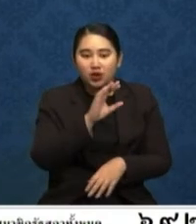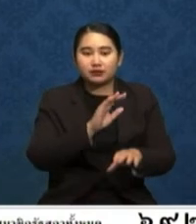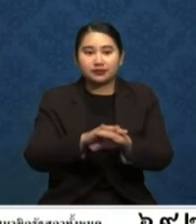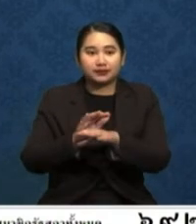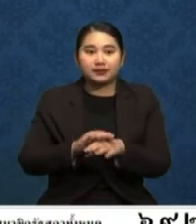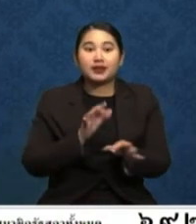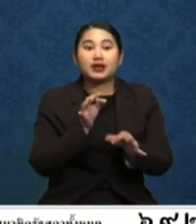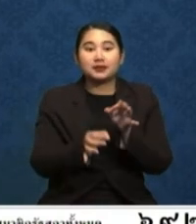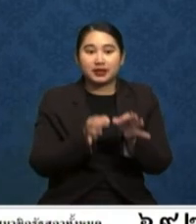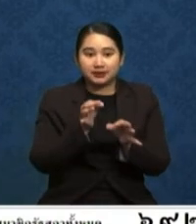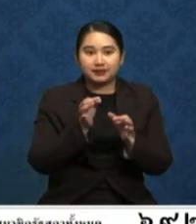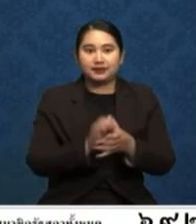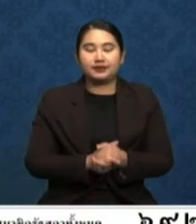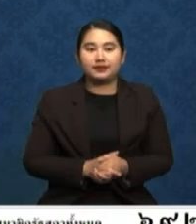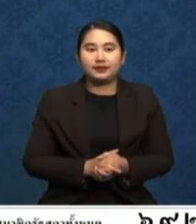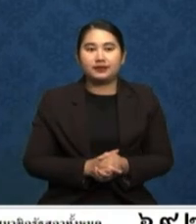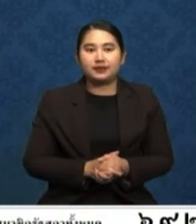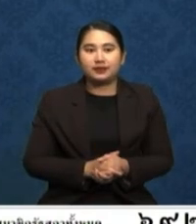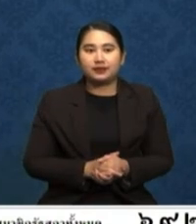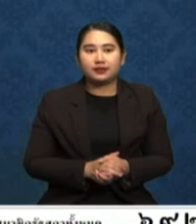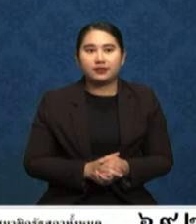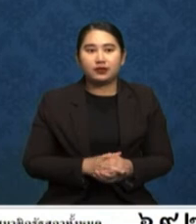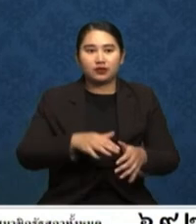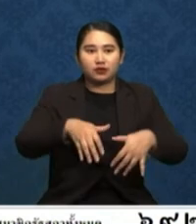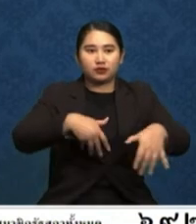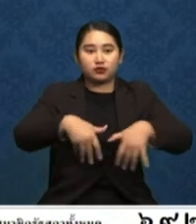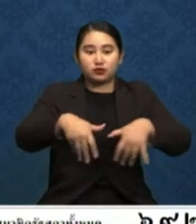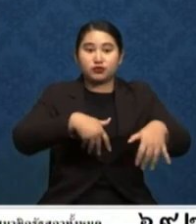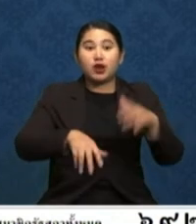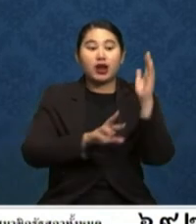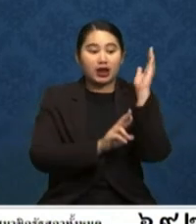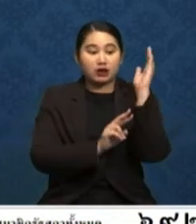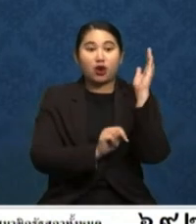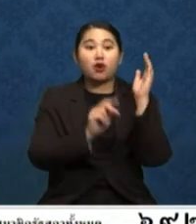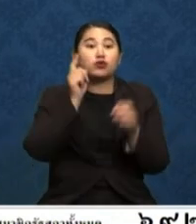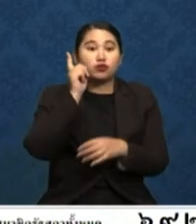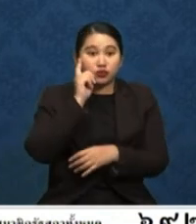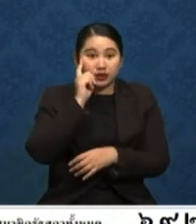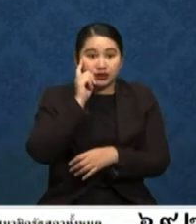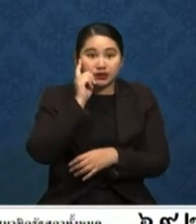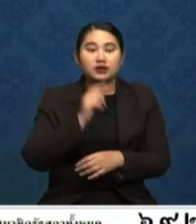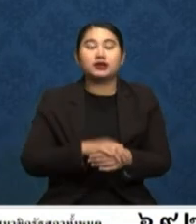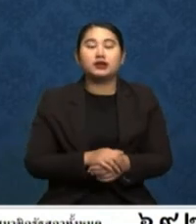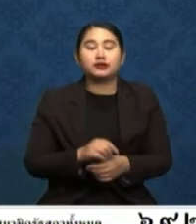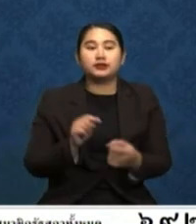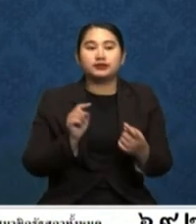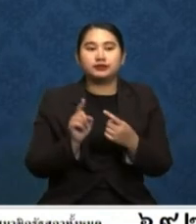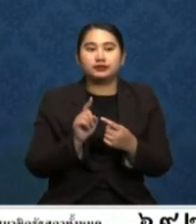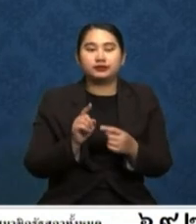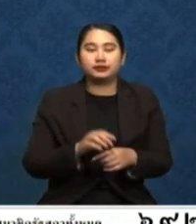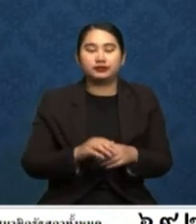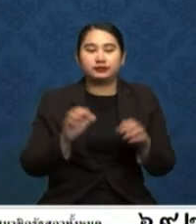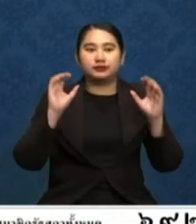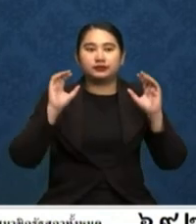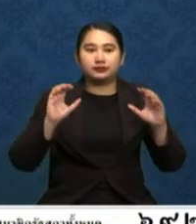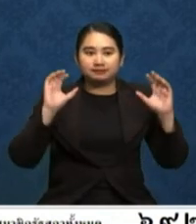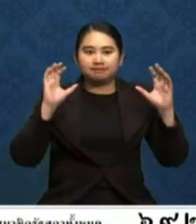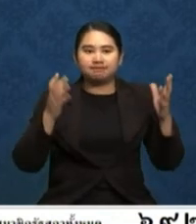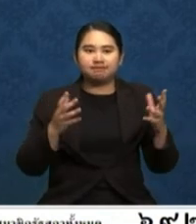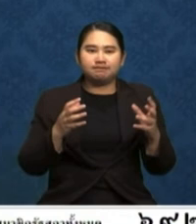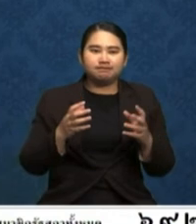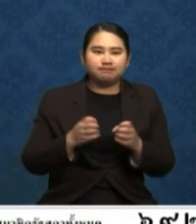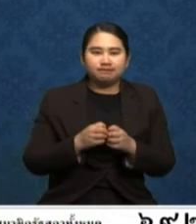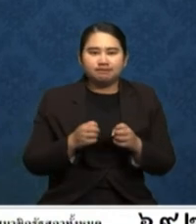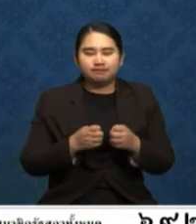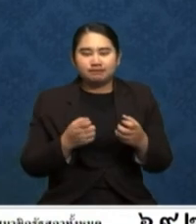นี้ค่ะพี่น้องชาวจังหวัดระนองท่านทราบมั้คะกับกรณีที่รัฐบาลยักยื้อยักยันยึก